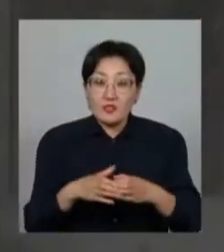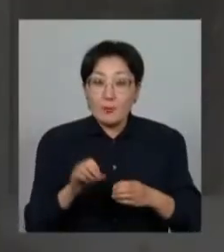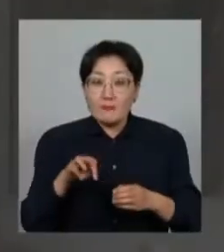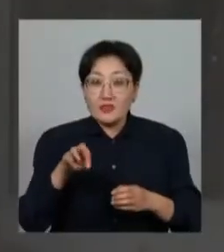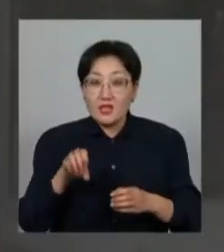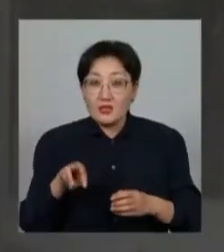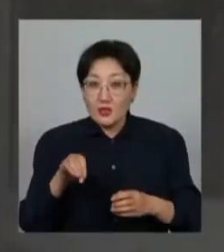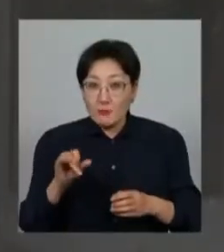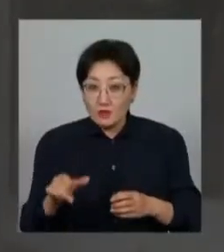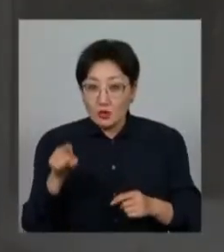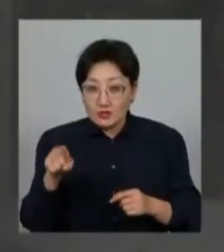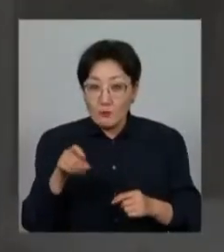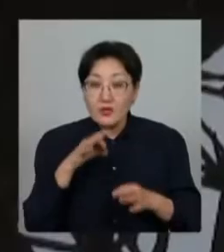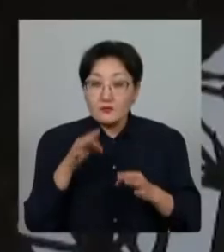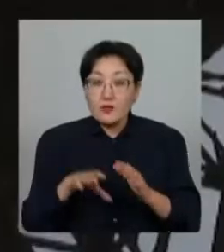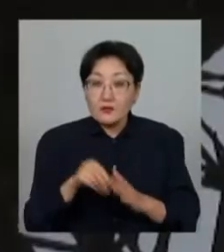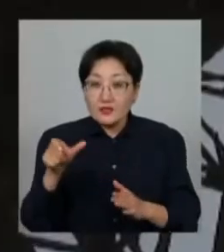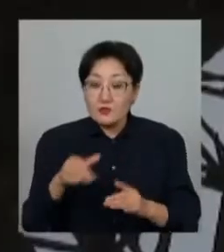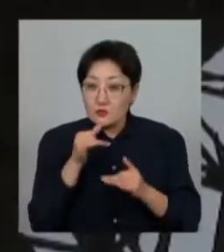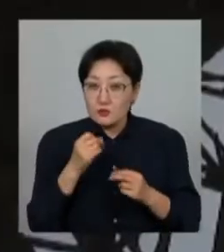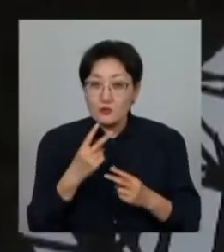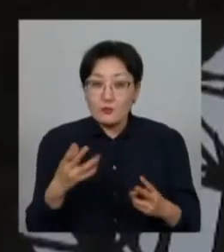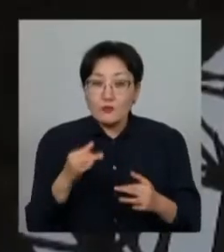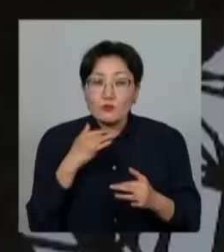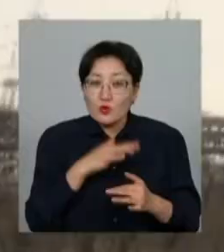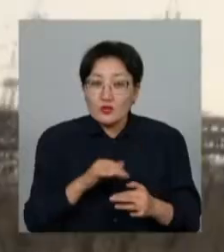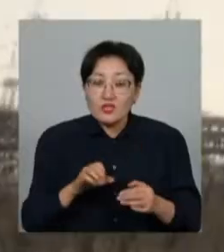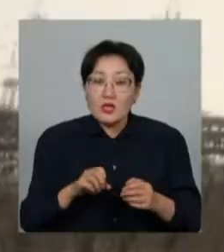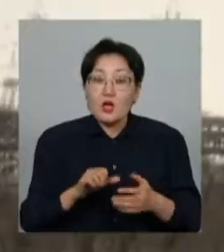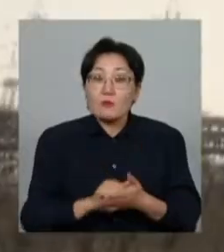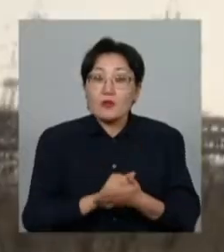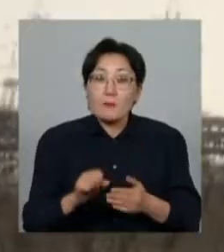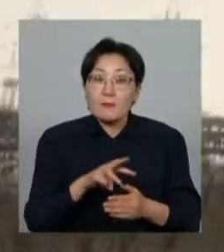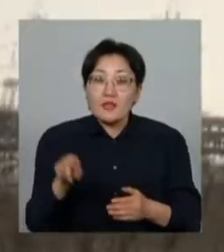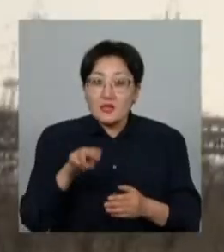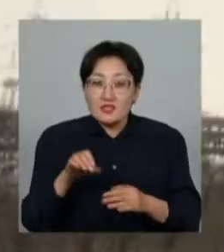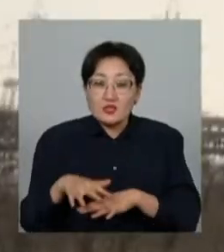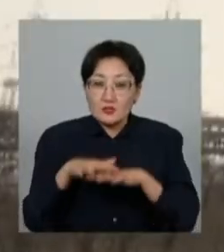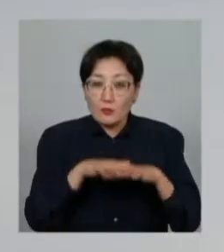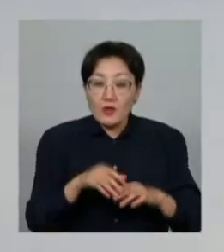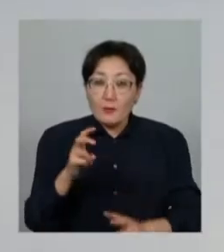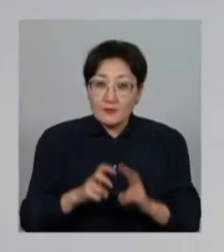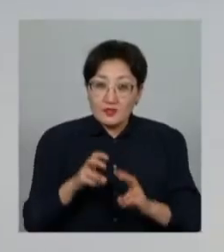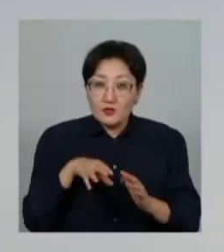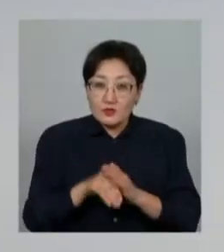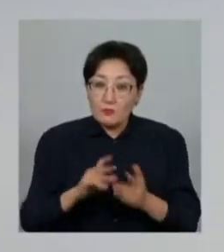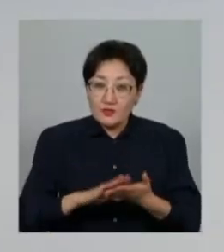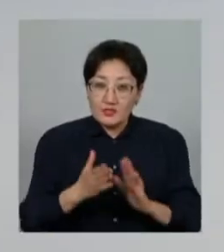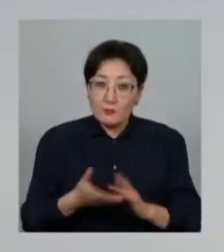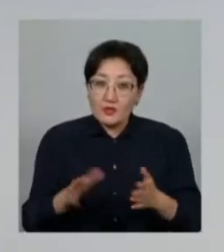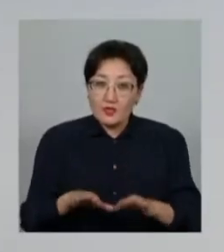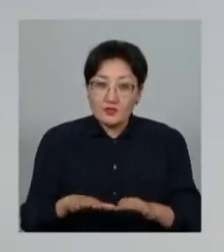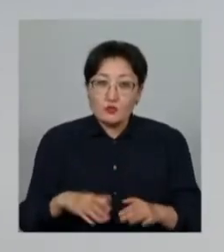ArcelorMittal Темиртау. Там, по словам мажилисмена, несмотря на многочисленные отчеты, миллиардные инвестиции в производственную базу, ситуация